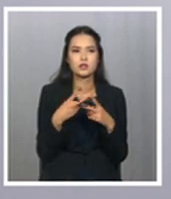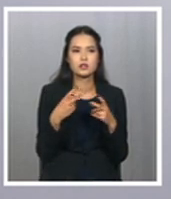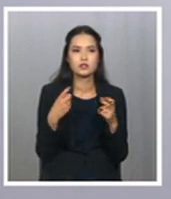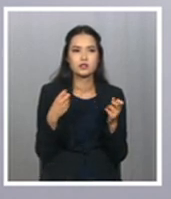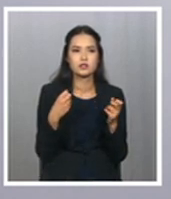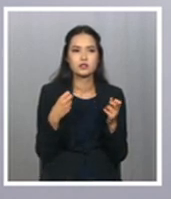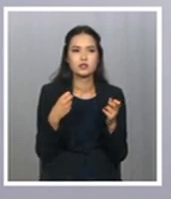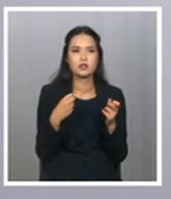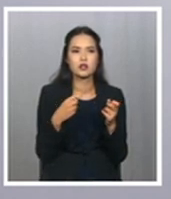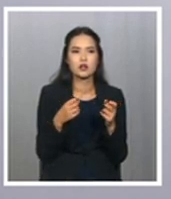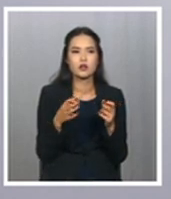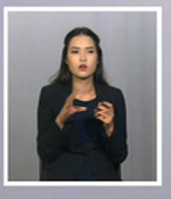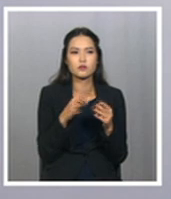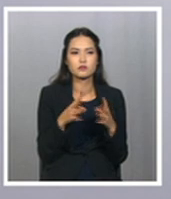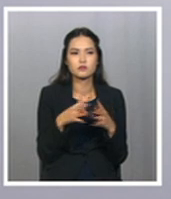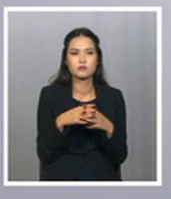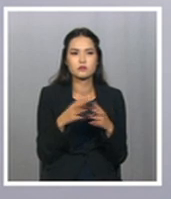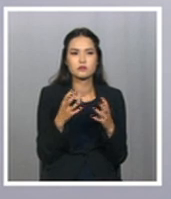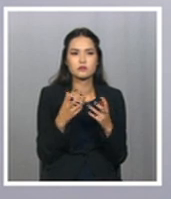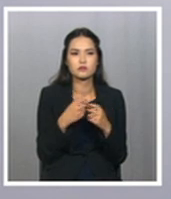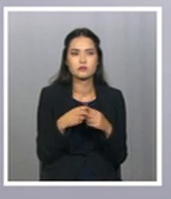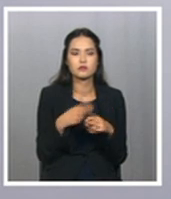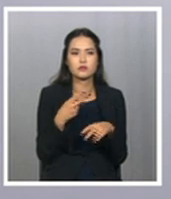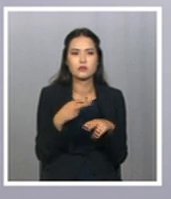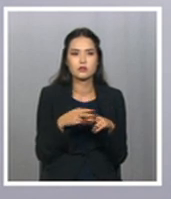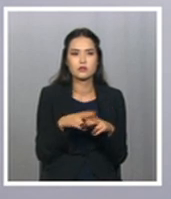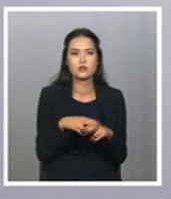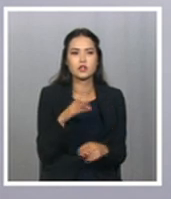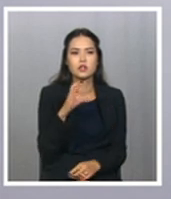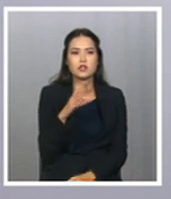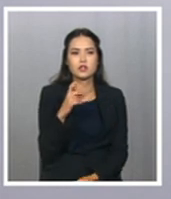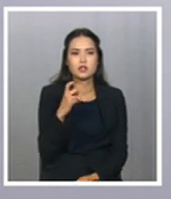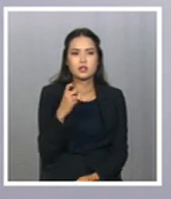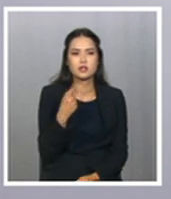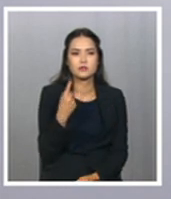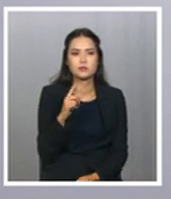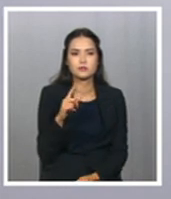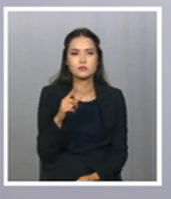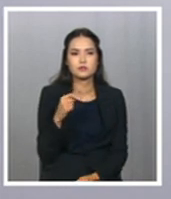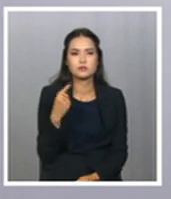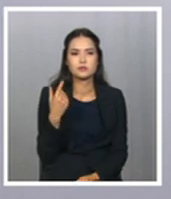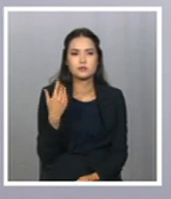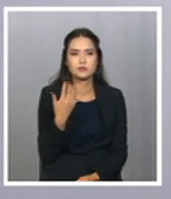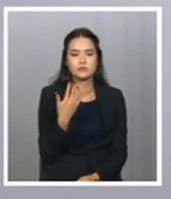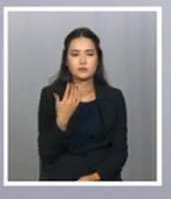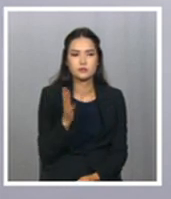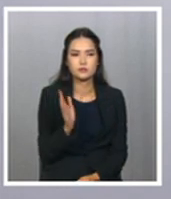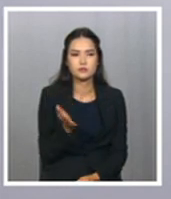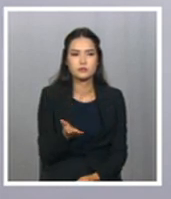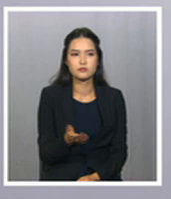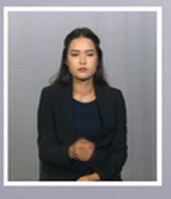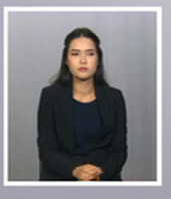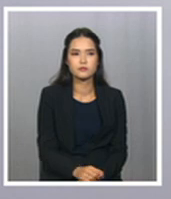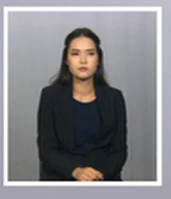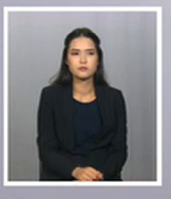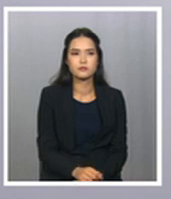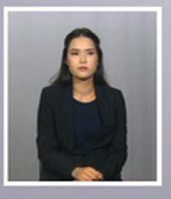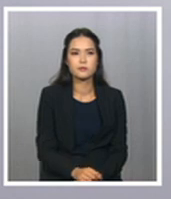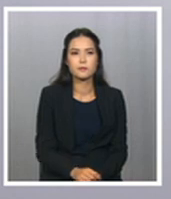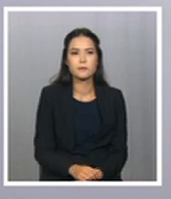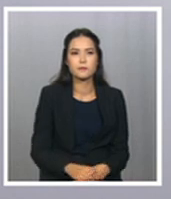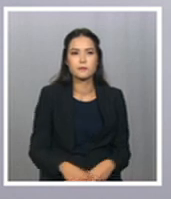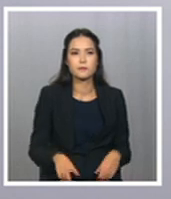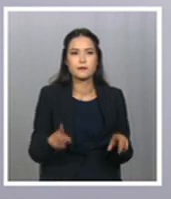басынан есептесек, мынау SX нүктесінің координаты 1,5-ке тең болады. Ал енді дәл осы жерден